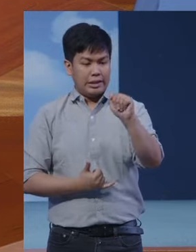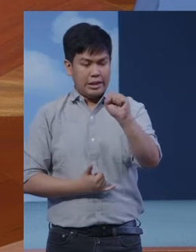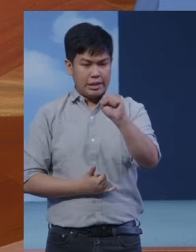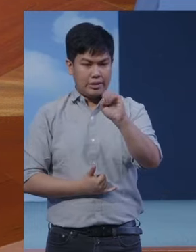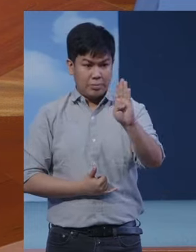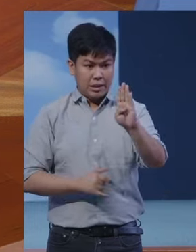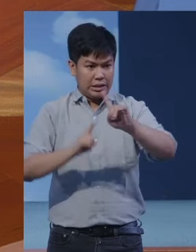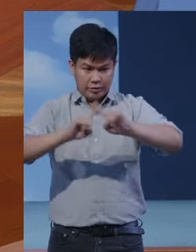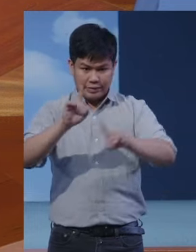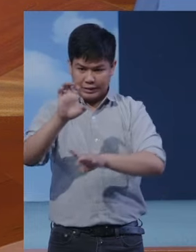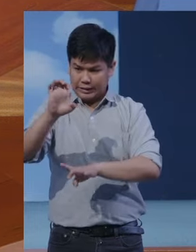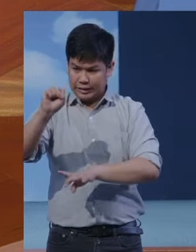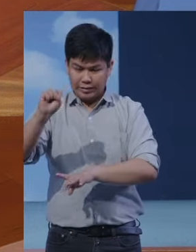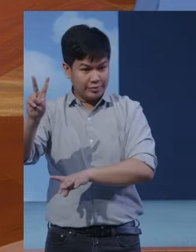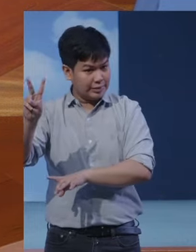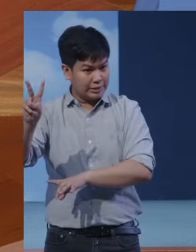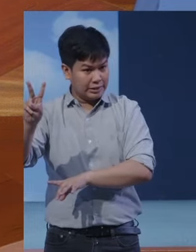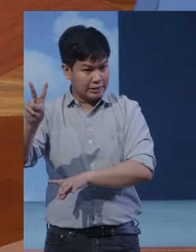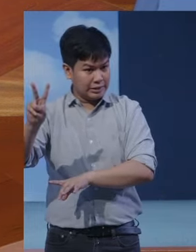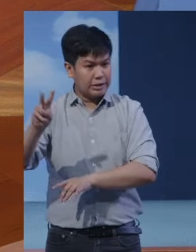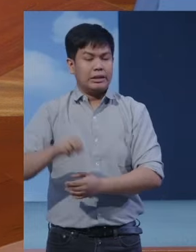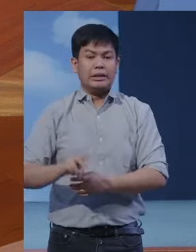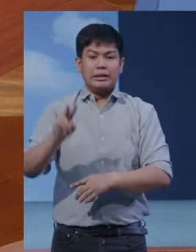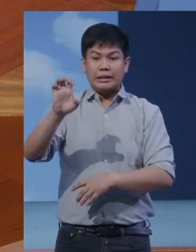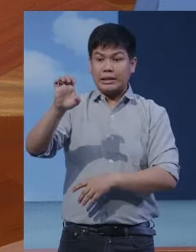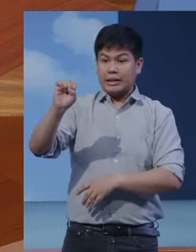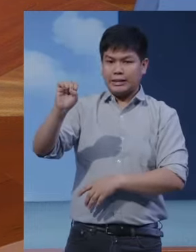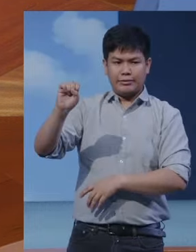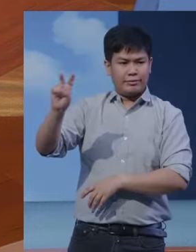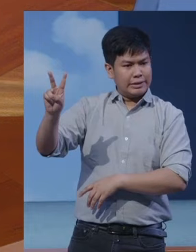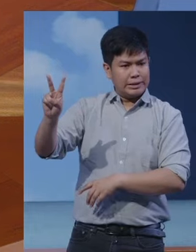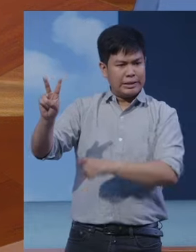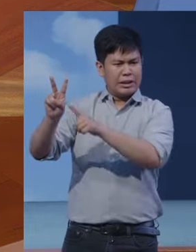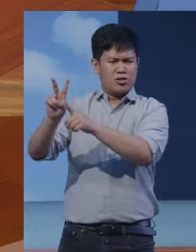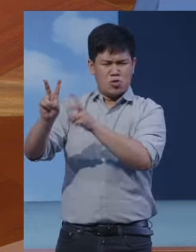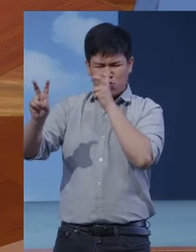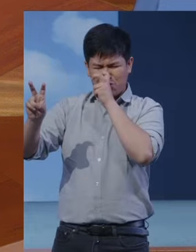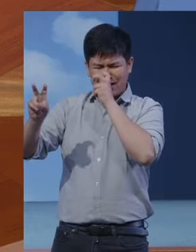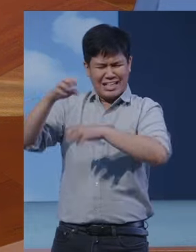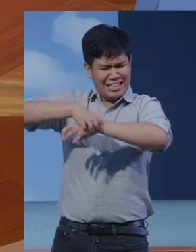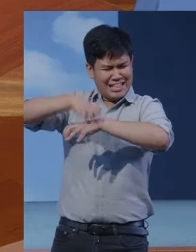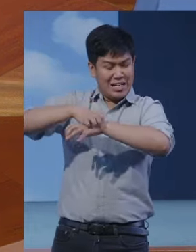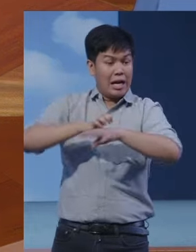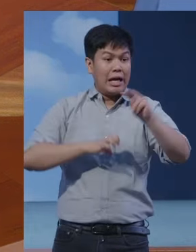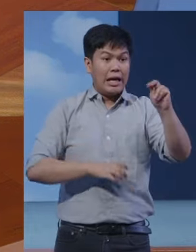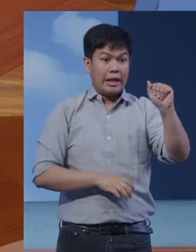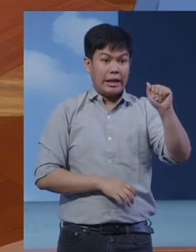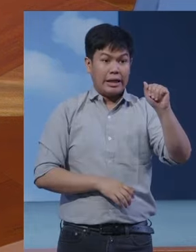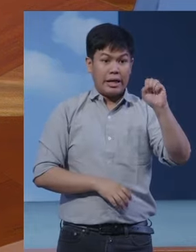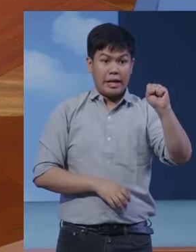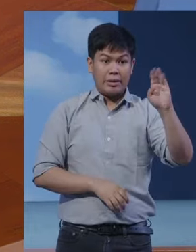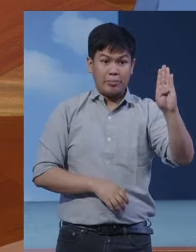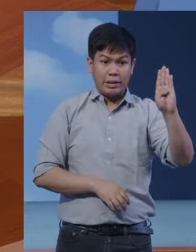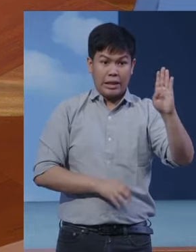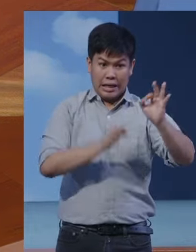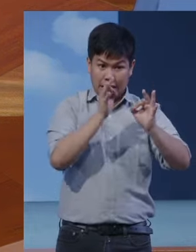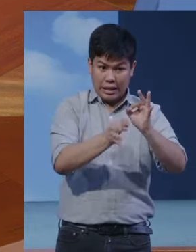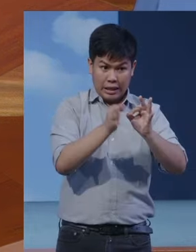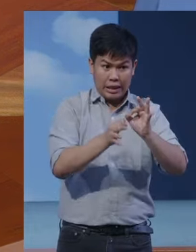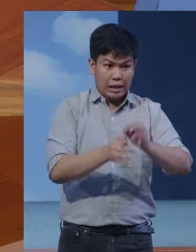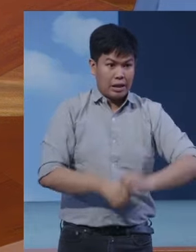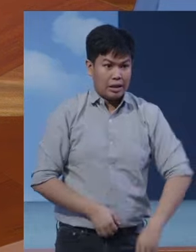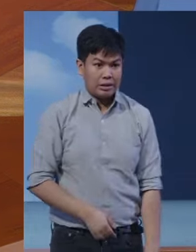original sa new American standard sa King James sa new King James ang salin po for